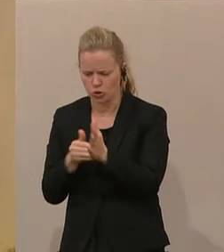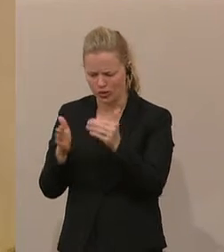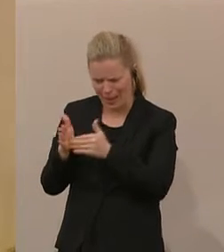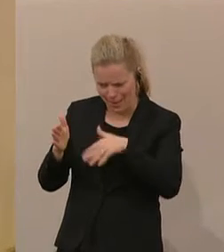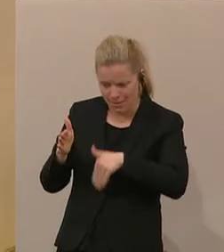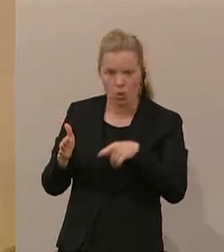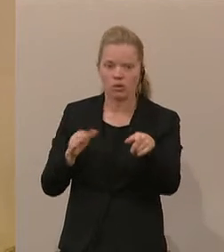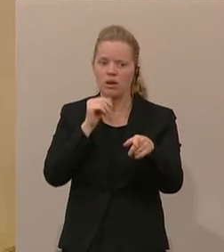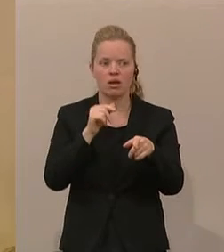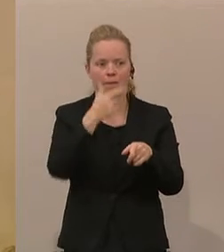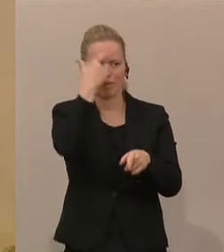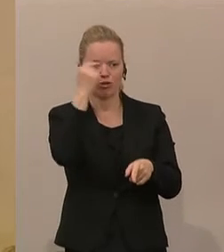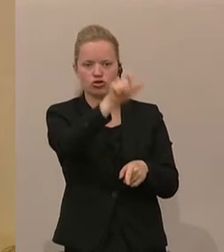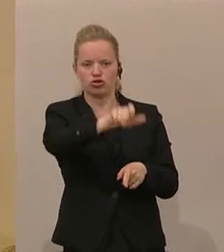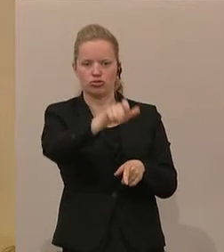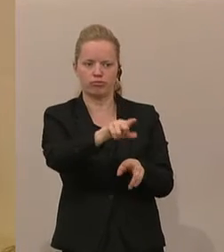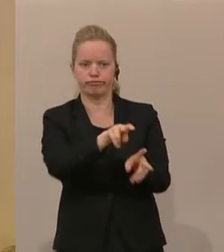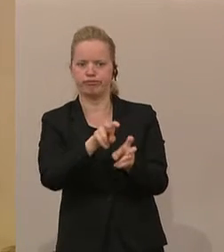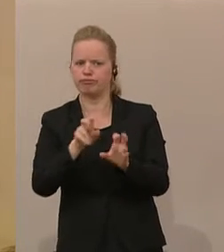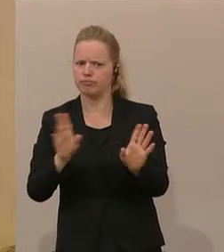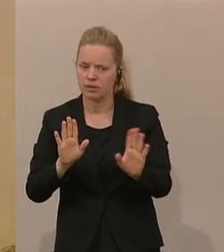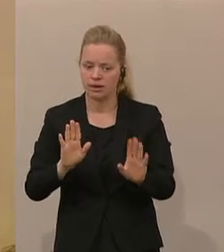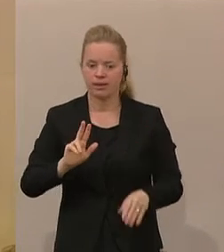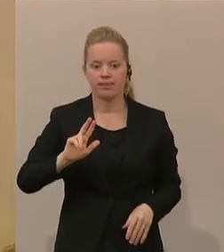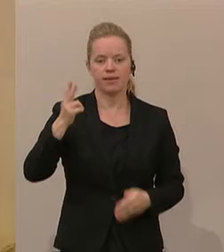und nicht bei den Menschen. Wir wollen als Richtwert nur jede dritte